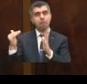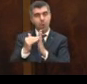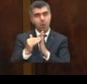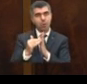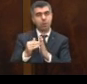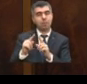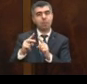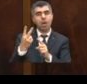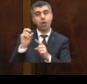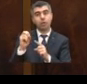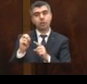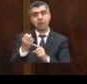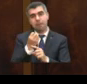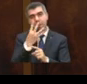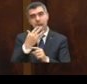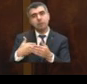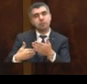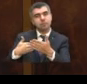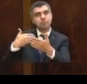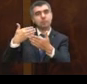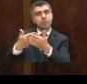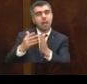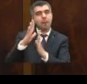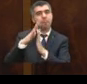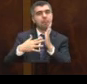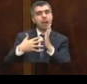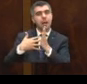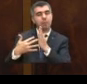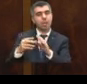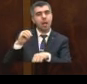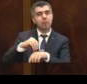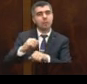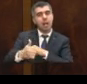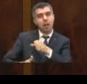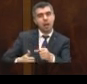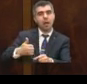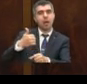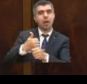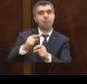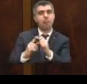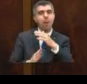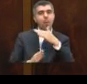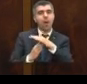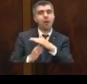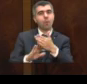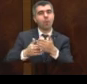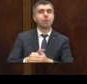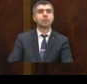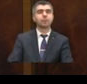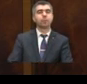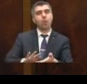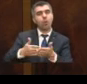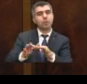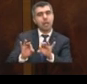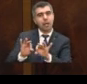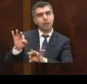قبل 20 مارس ولبرامج الاستثمار لسنة أخرى بعد التوقف خلال هذه الجائحة. ولكل هذه الإجراءات